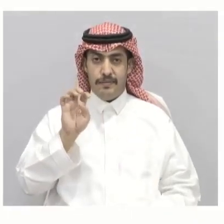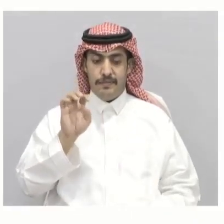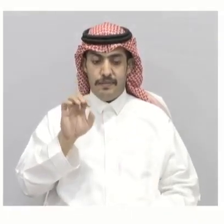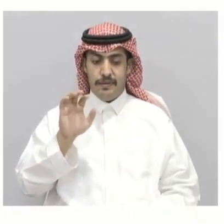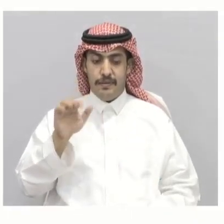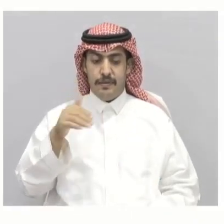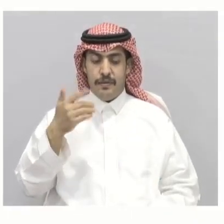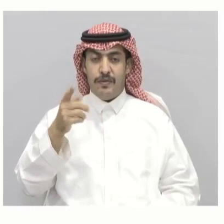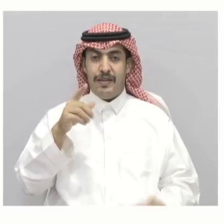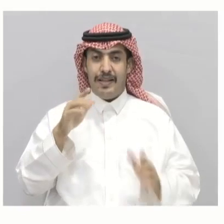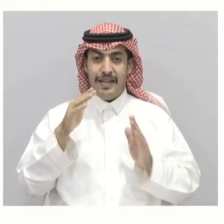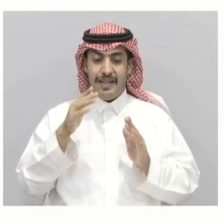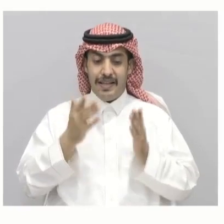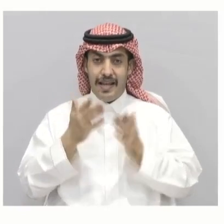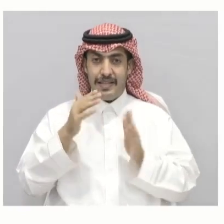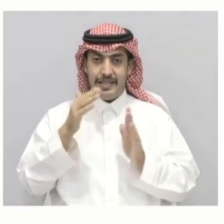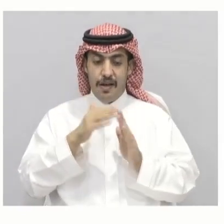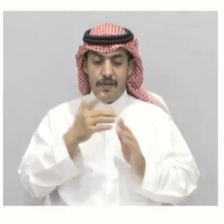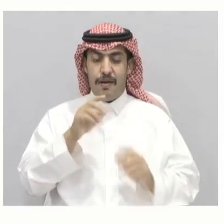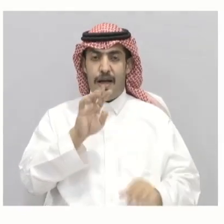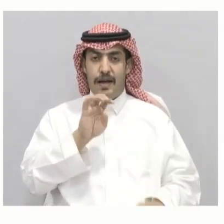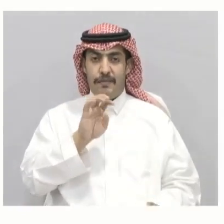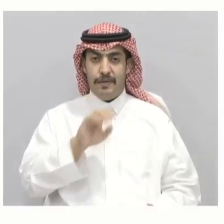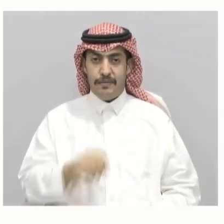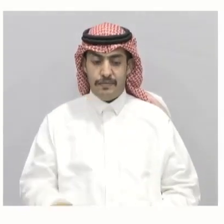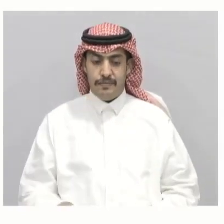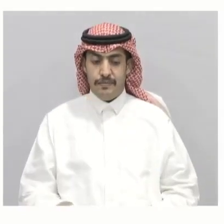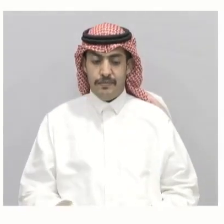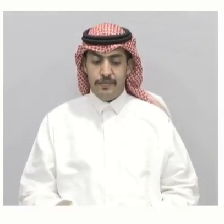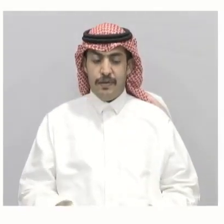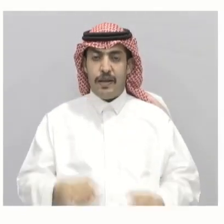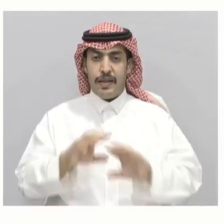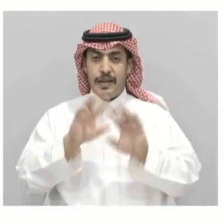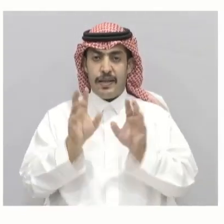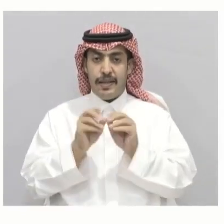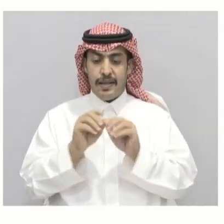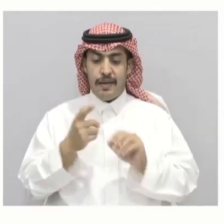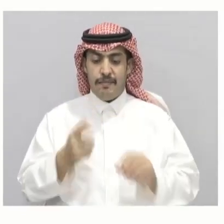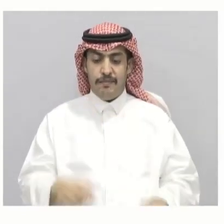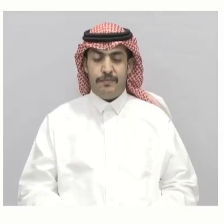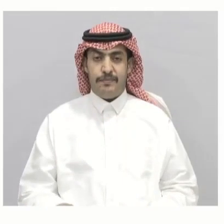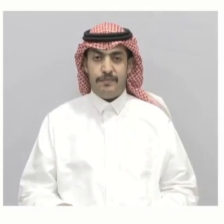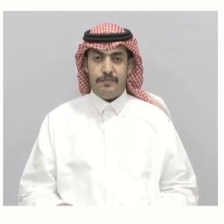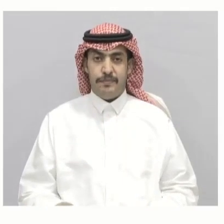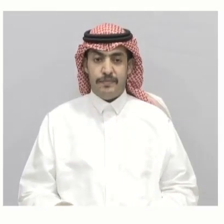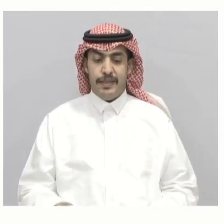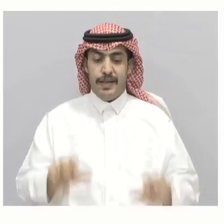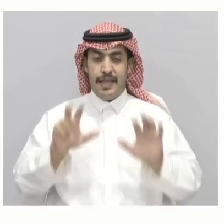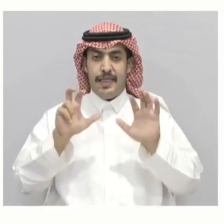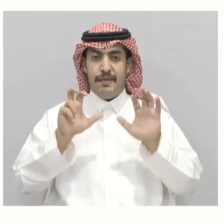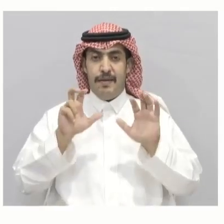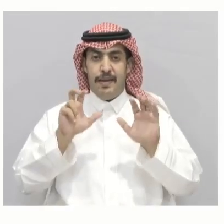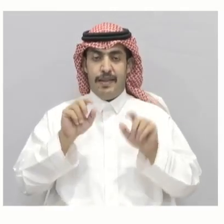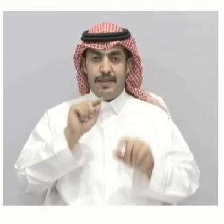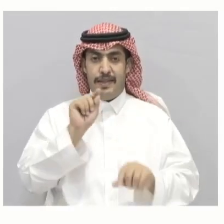وقياس الزاويه الثانيه اربعون ما مجموعهما 80